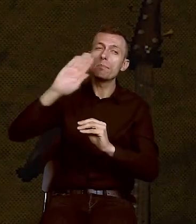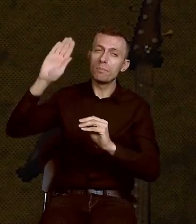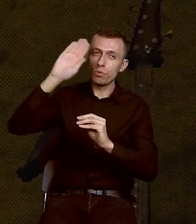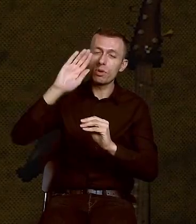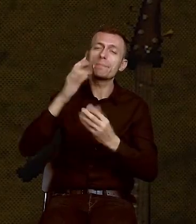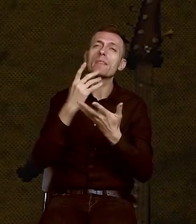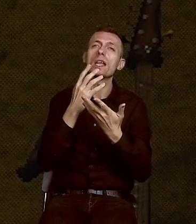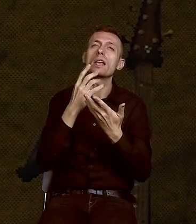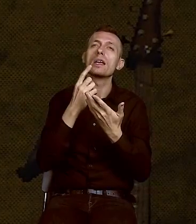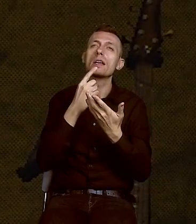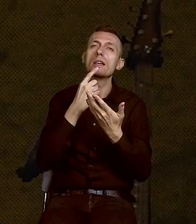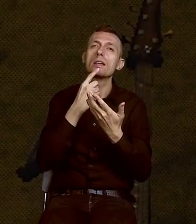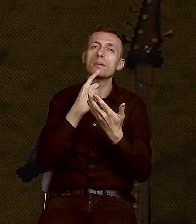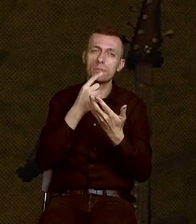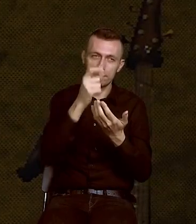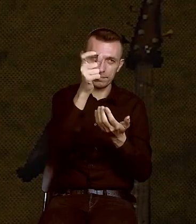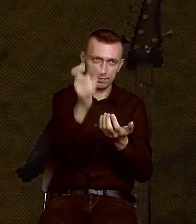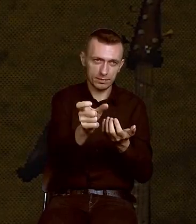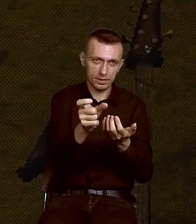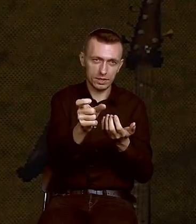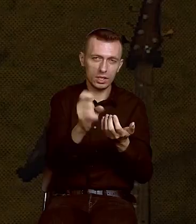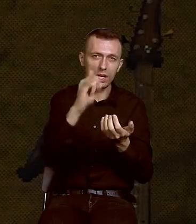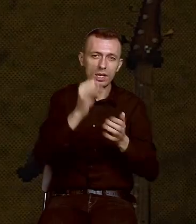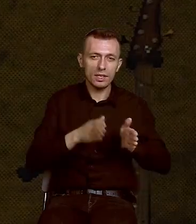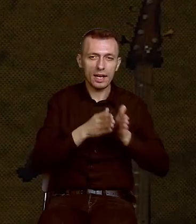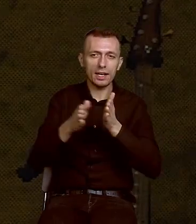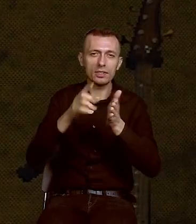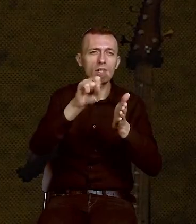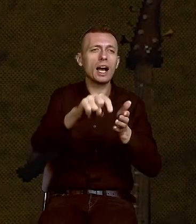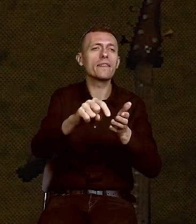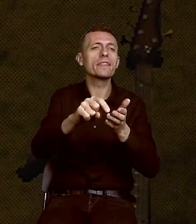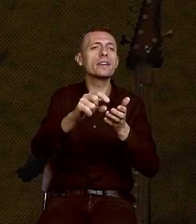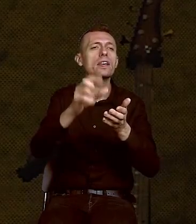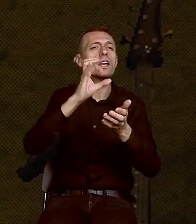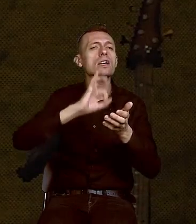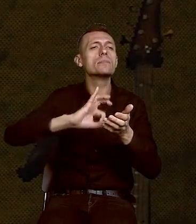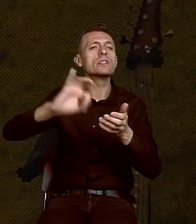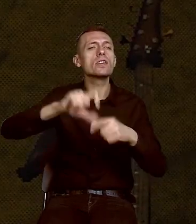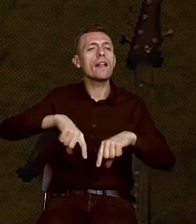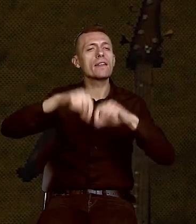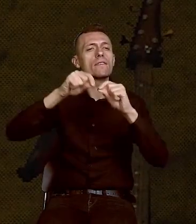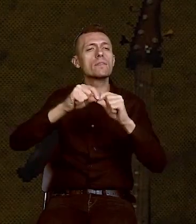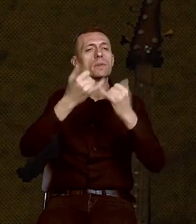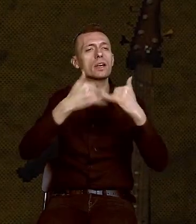swój początek. A teraz porozmawiajmy przez chwilę o tym, jak rozwija się pokusa.